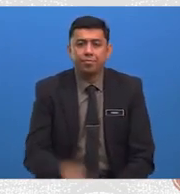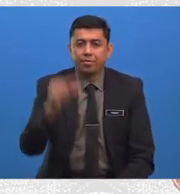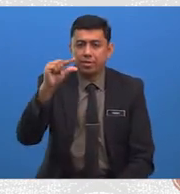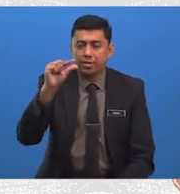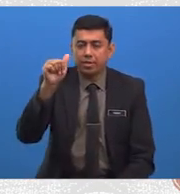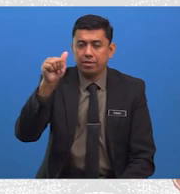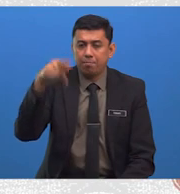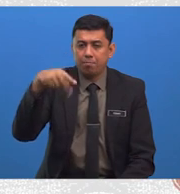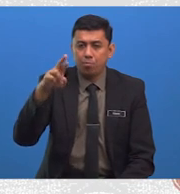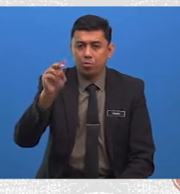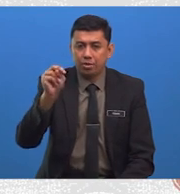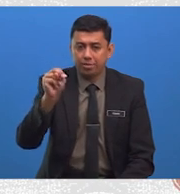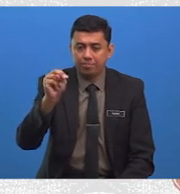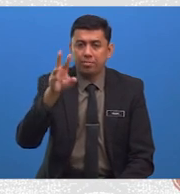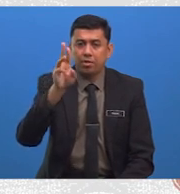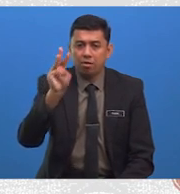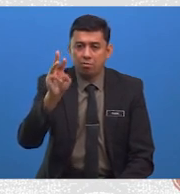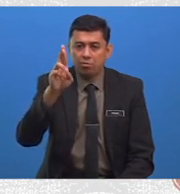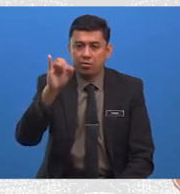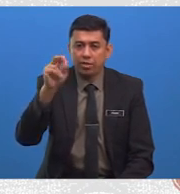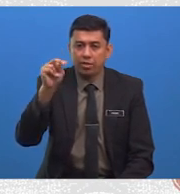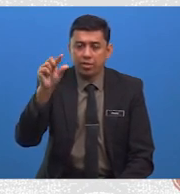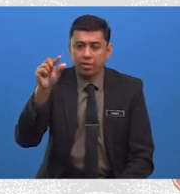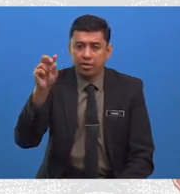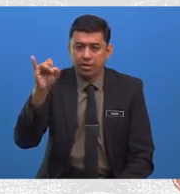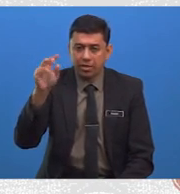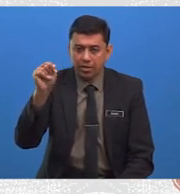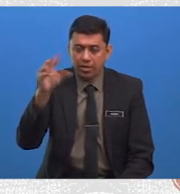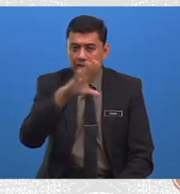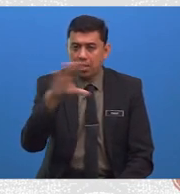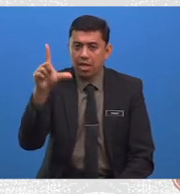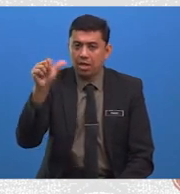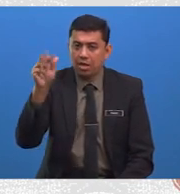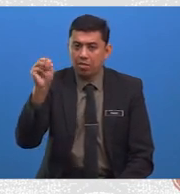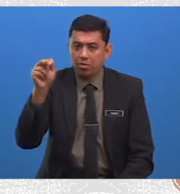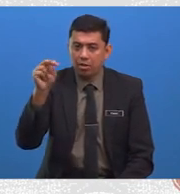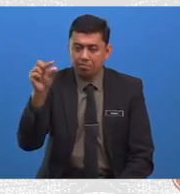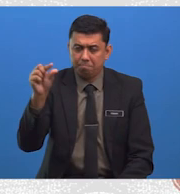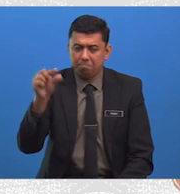Lawang yang merupakan pintu gerbang untuk laluan raja,